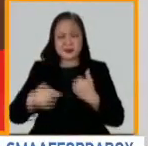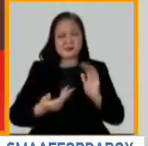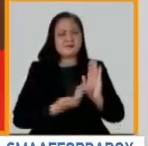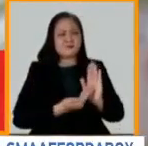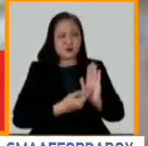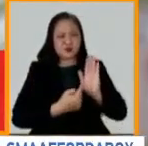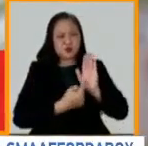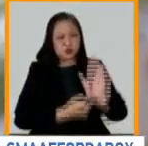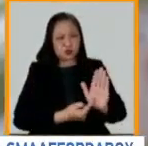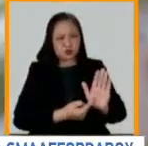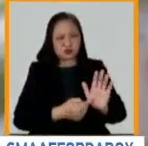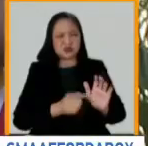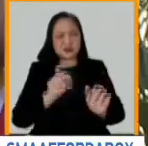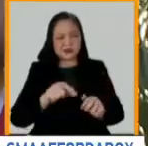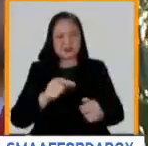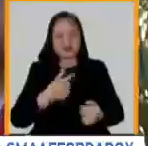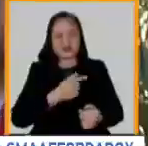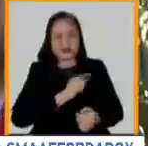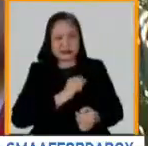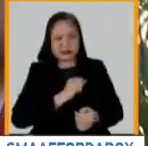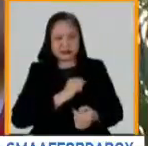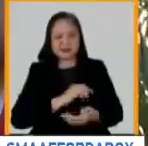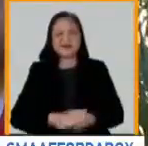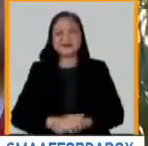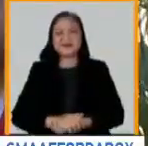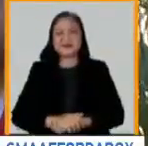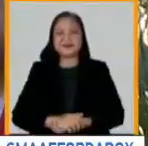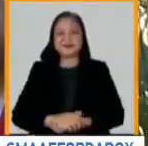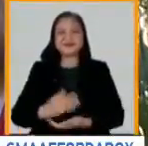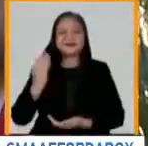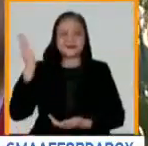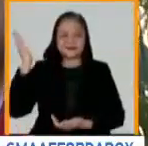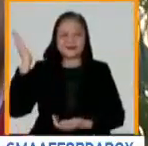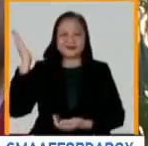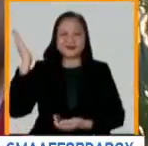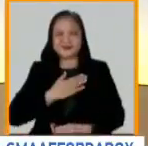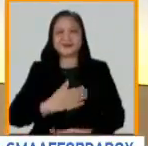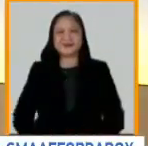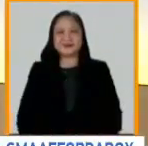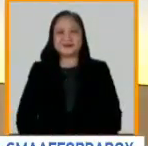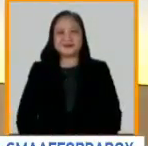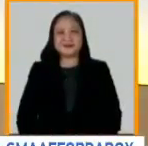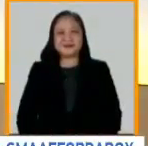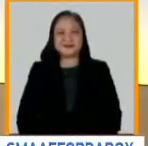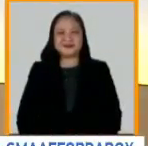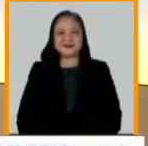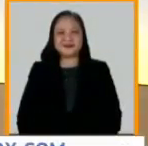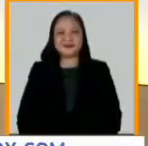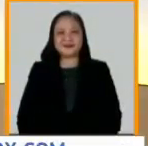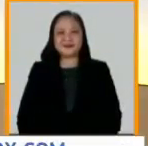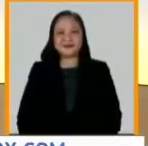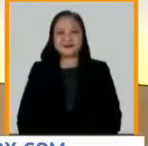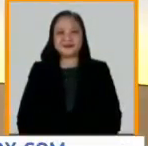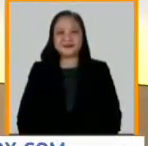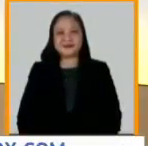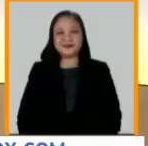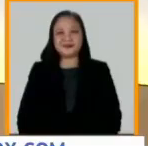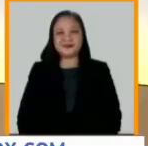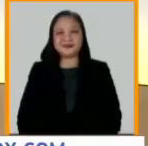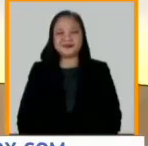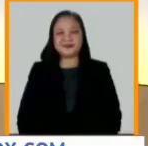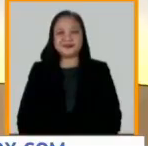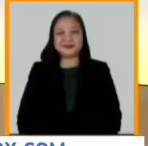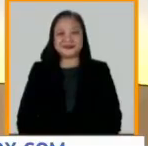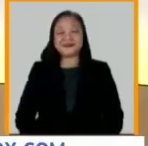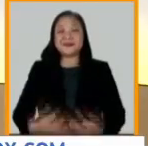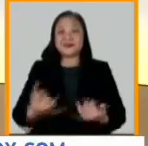Victoria Tulad, Ian Cruz, Salima Rafran, buong puso para sa Pilipino. Unang Miyerkules ng buwan ng Pebrero